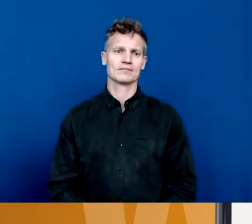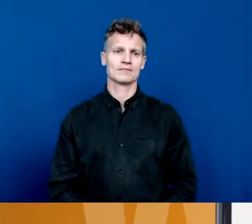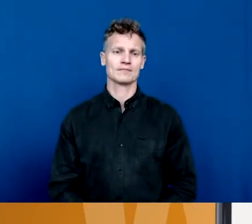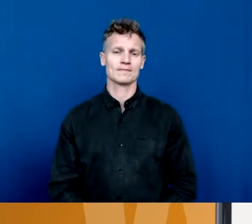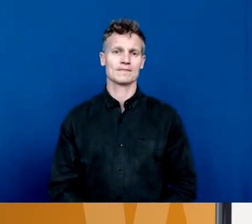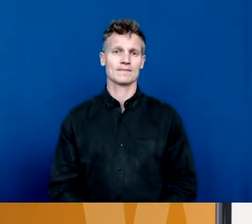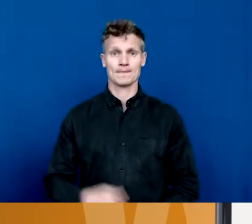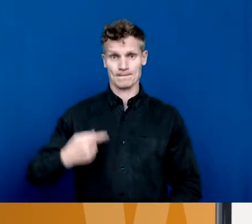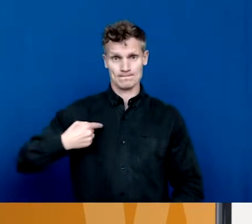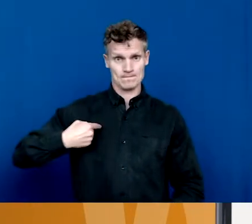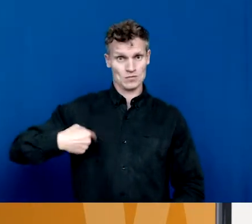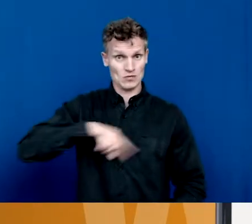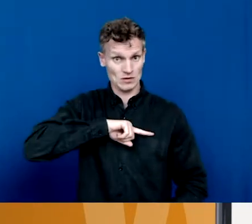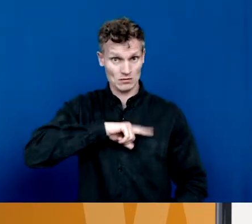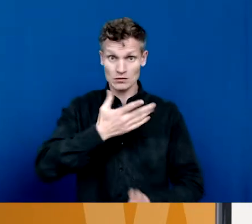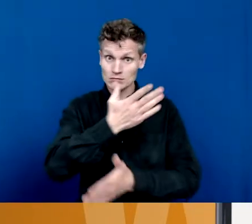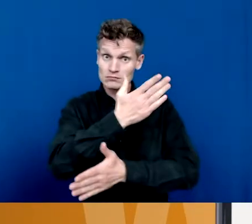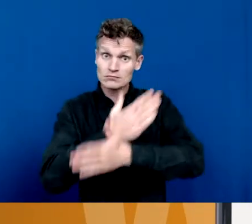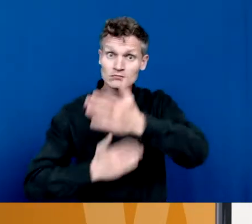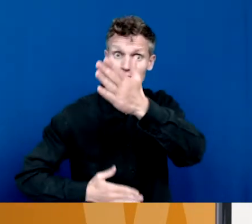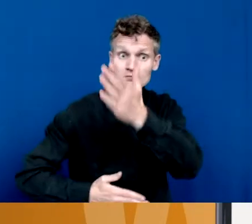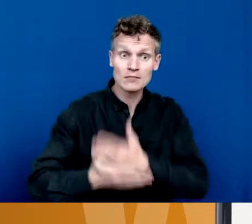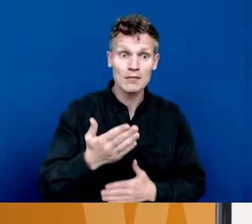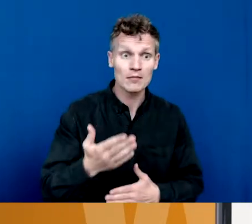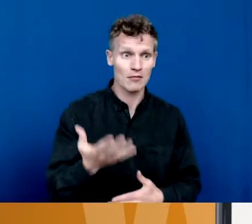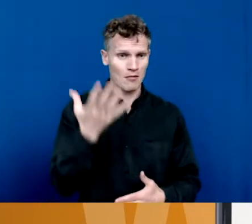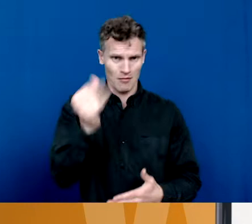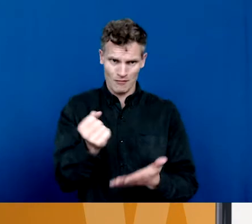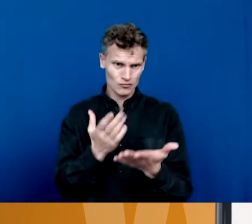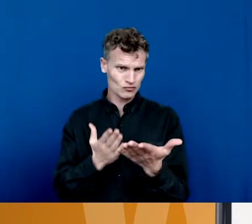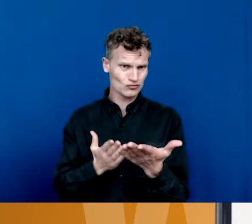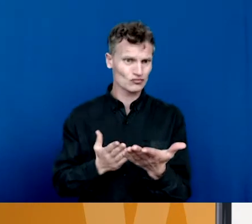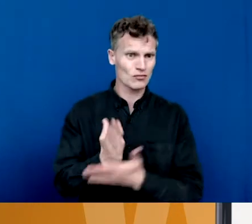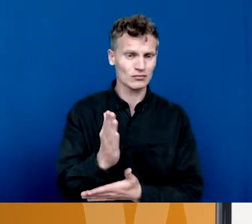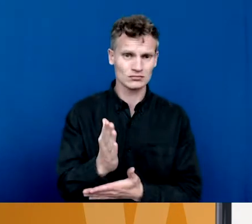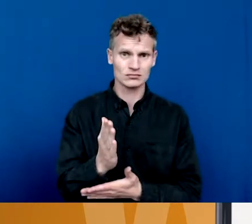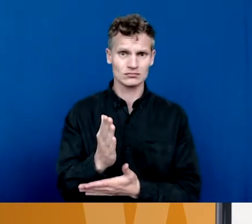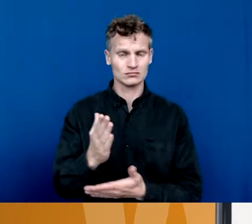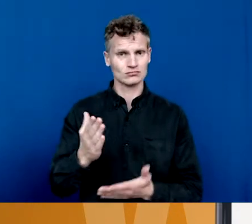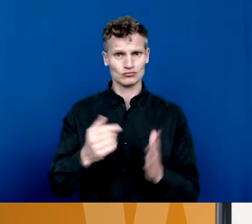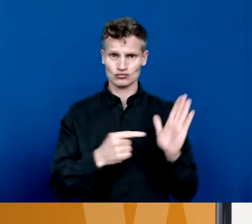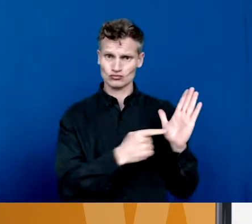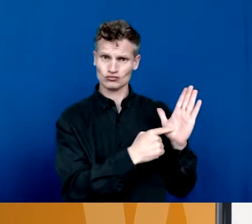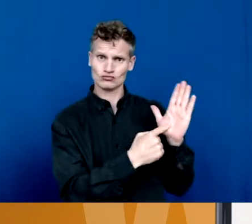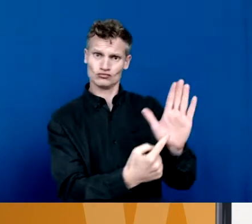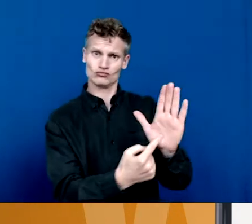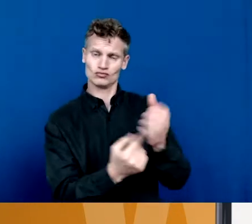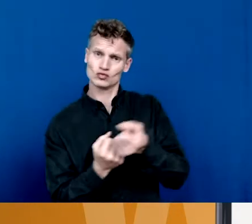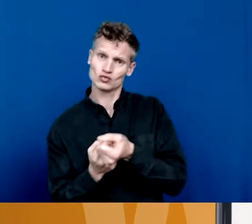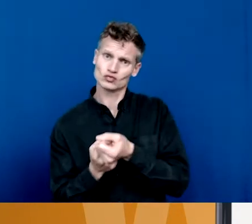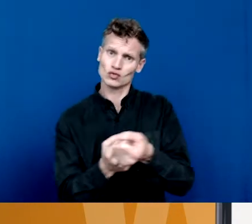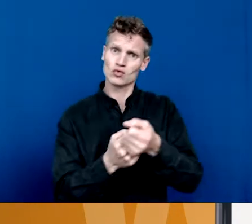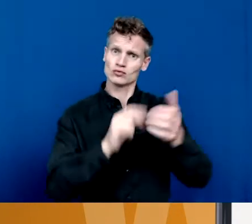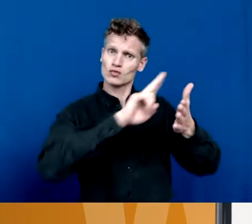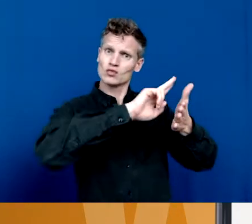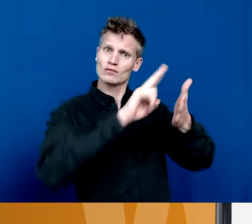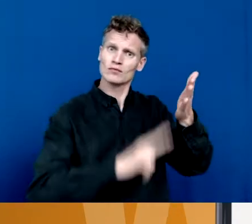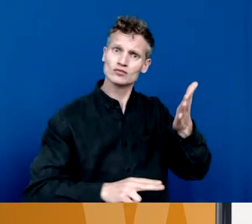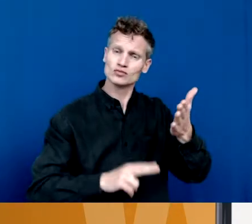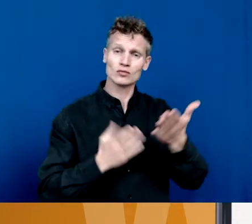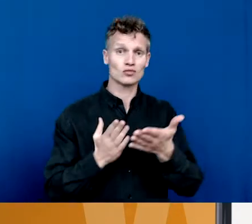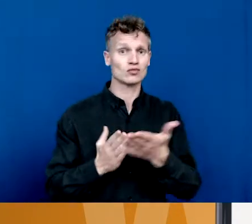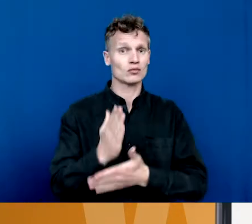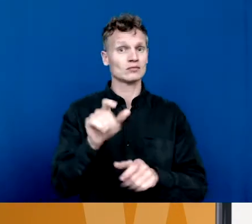Nous, les personnes handicapées, avons des droits. Nous sommes soutenus par la Convention relative aux droits